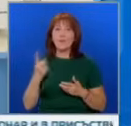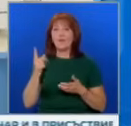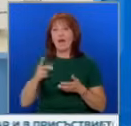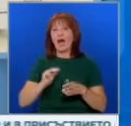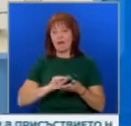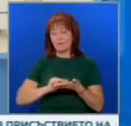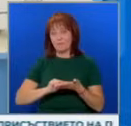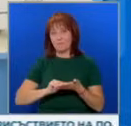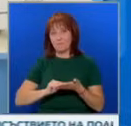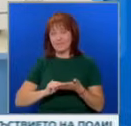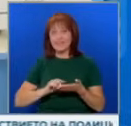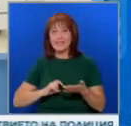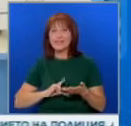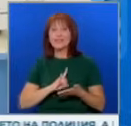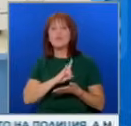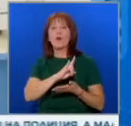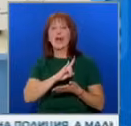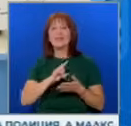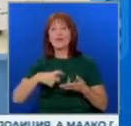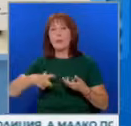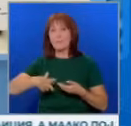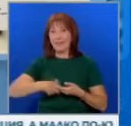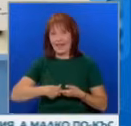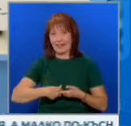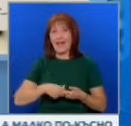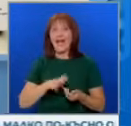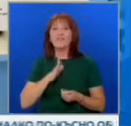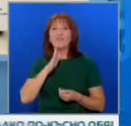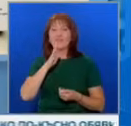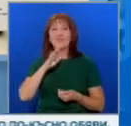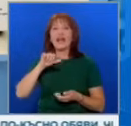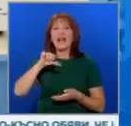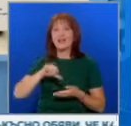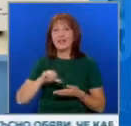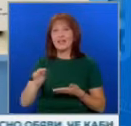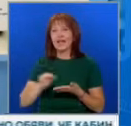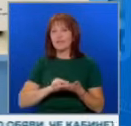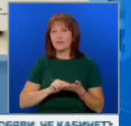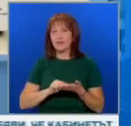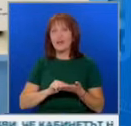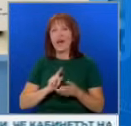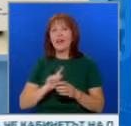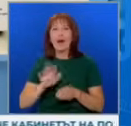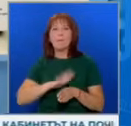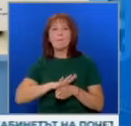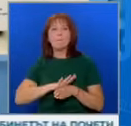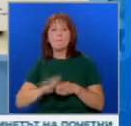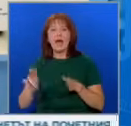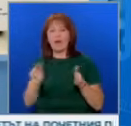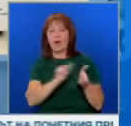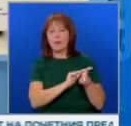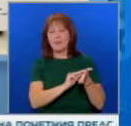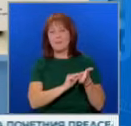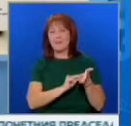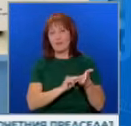написан самолетен билет. А на летището в Белфаст, Северна Ирландия, разписанието на полетите беше на бяла дъска, написана